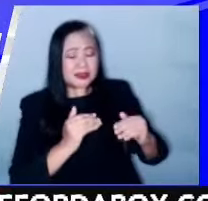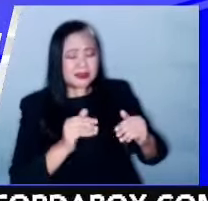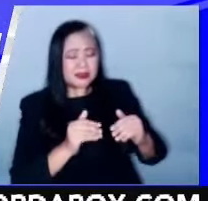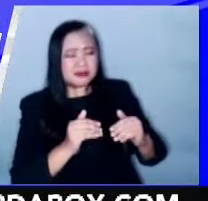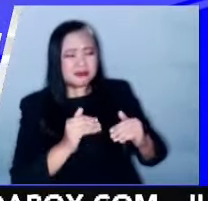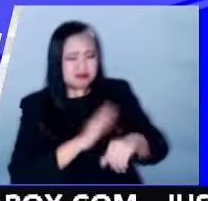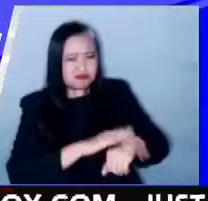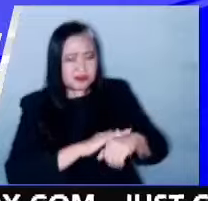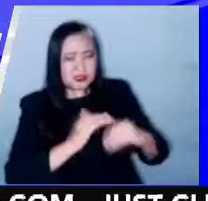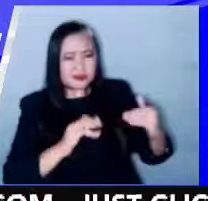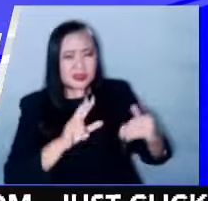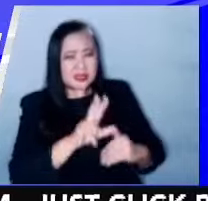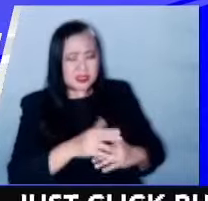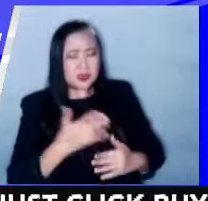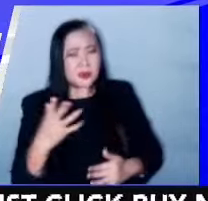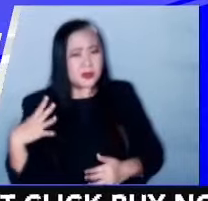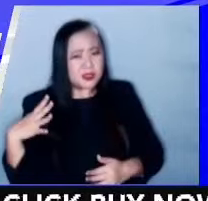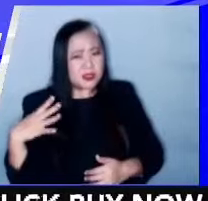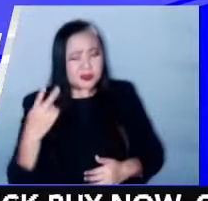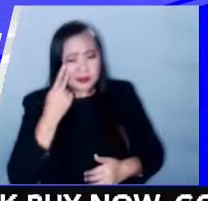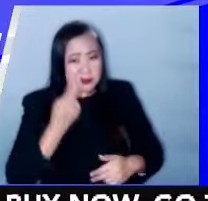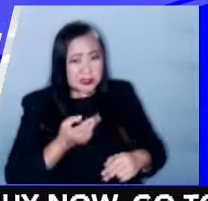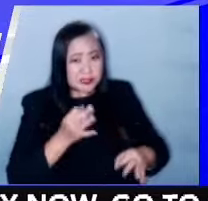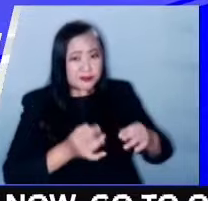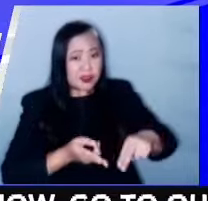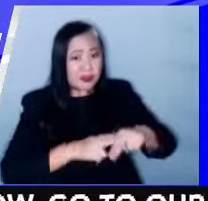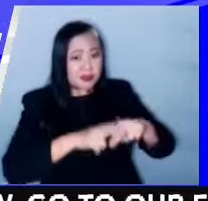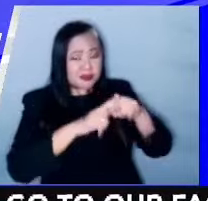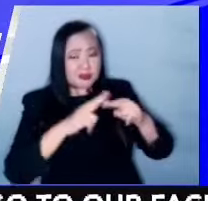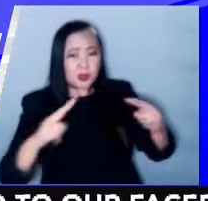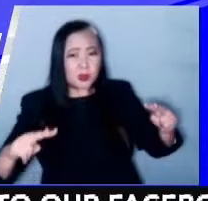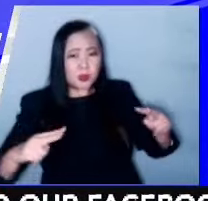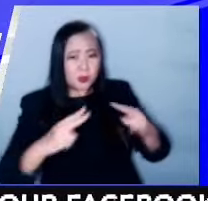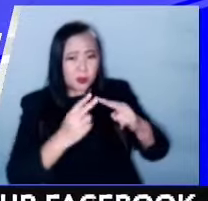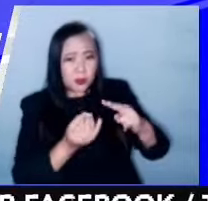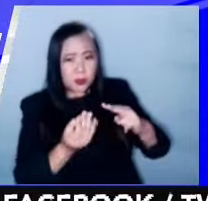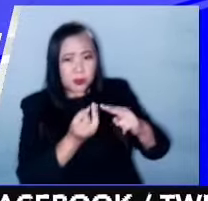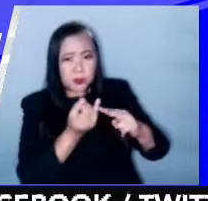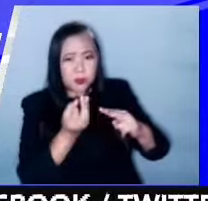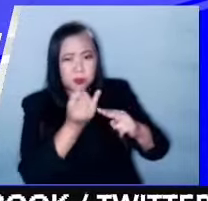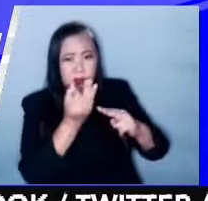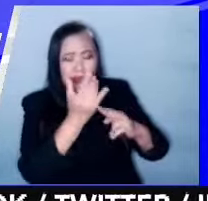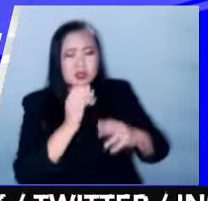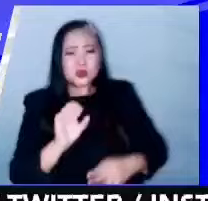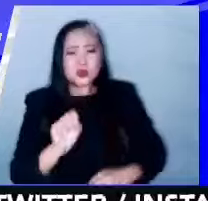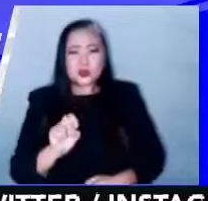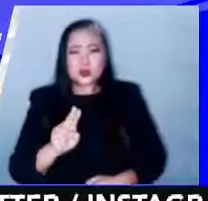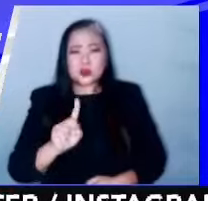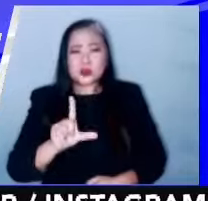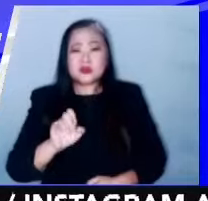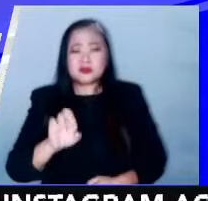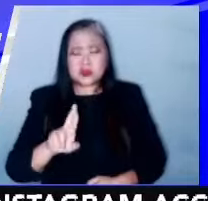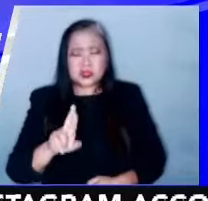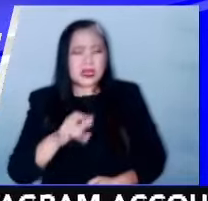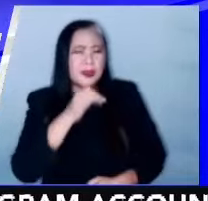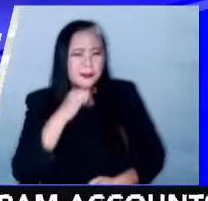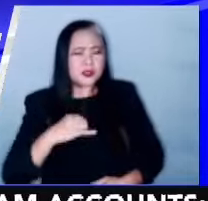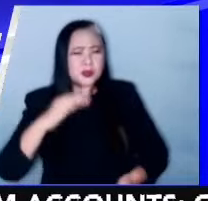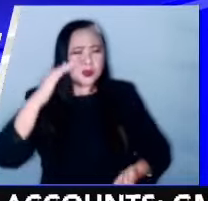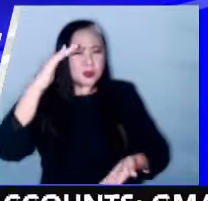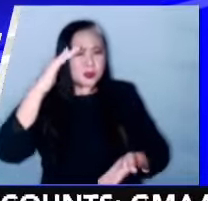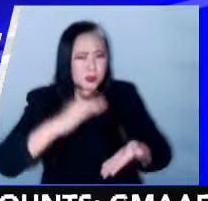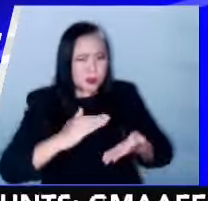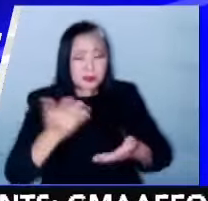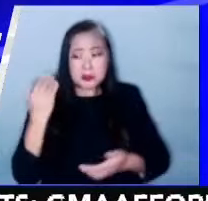yung sustain increase in sulfur dioxide so kahapon medyo bahagyang bumaba from 11,000 naging 10,000 na lamang